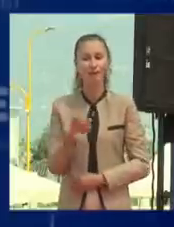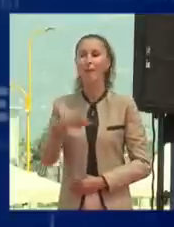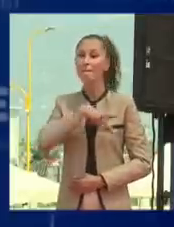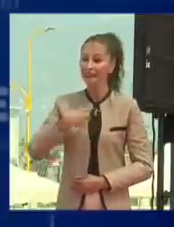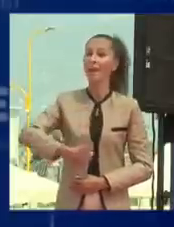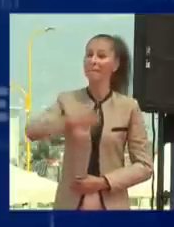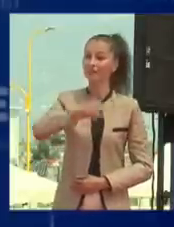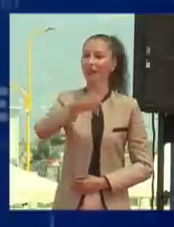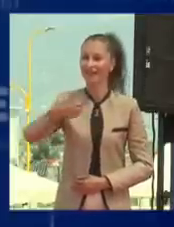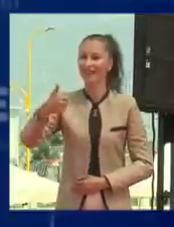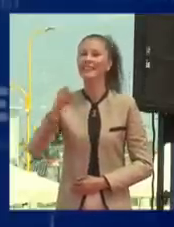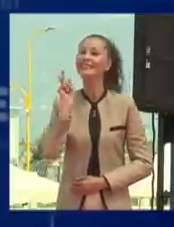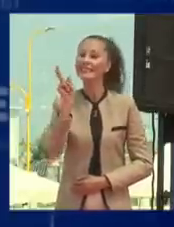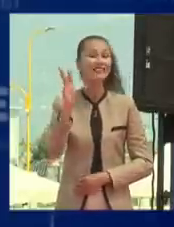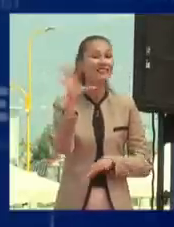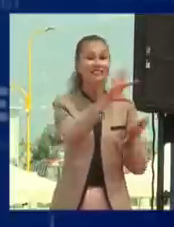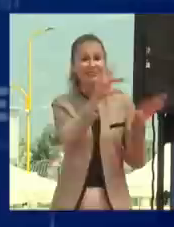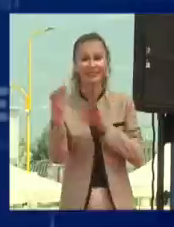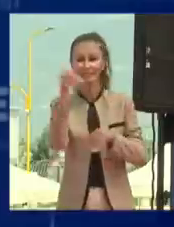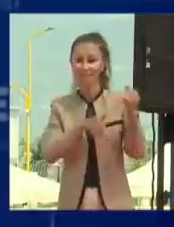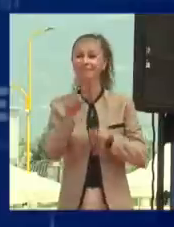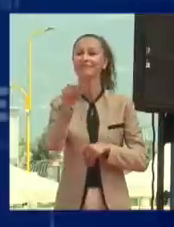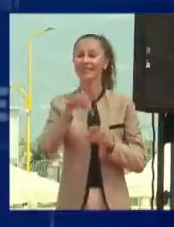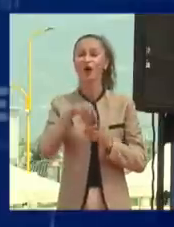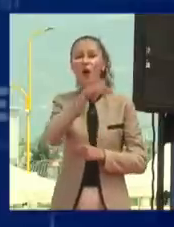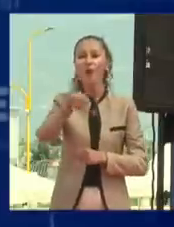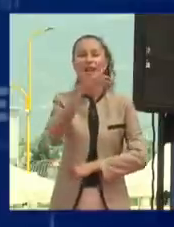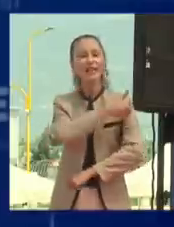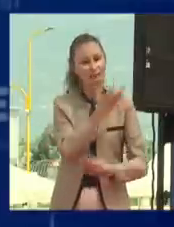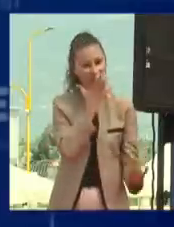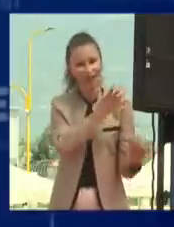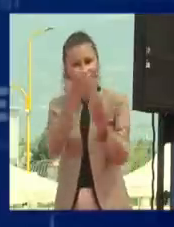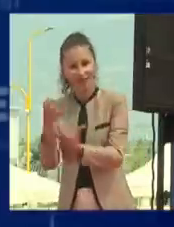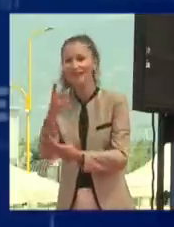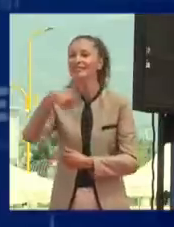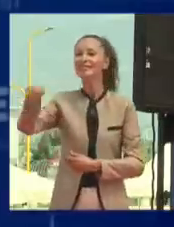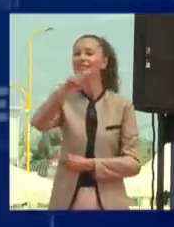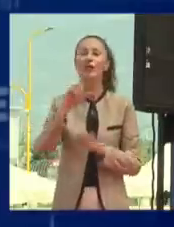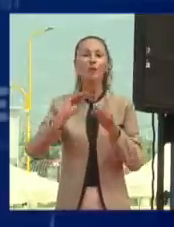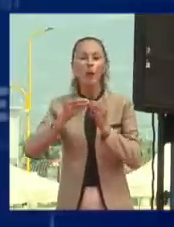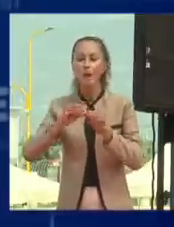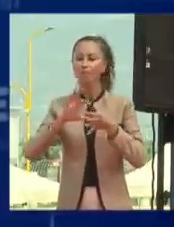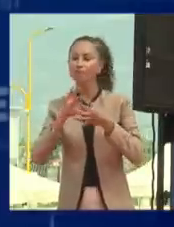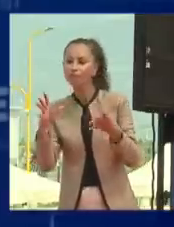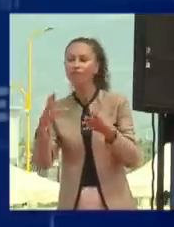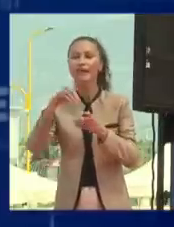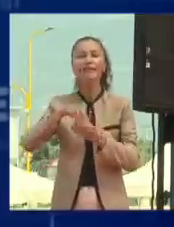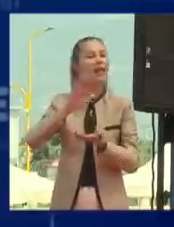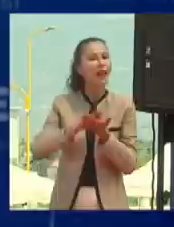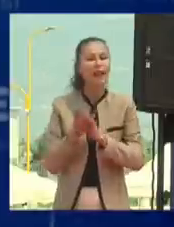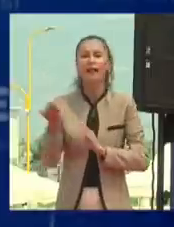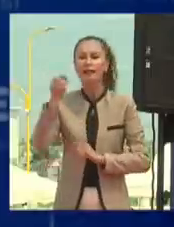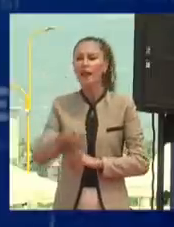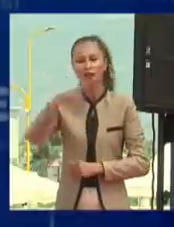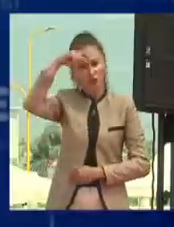belediye başkanlarıdır. Sizin seçtiğiniz başkanlardır. Onlar sizlere hizmet ederler. Sizlerin sorunlarına eğilirler. Ellerinden gelen